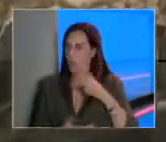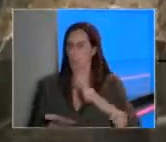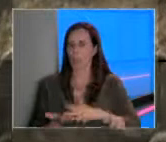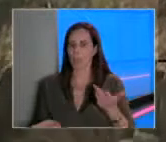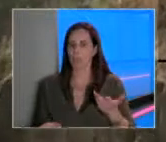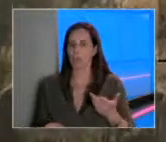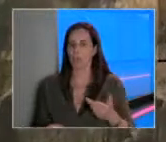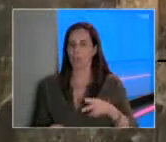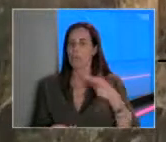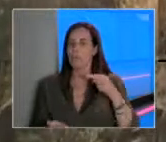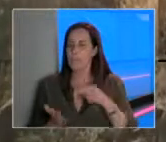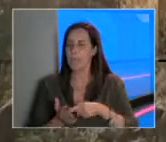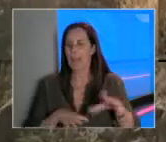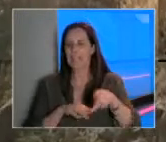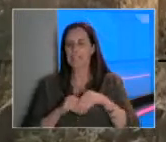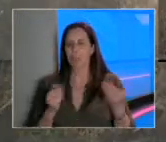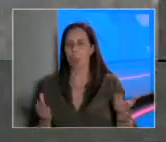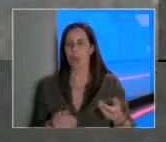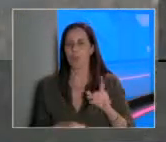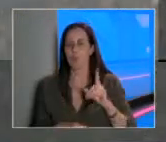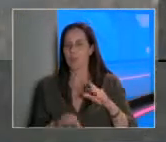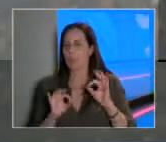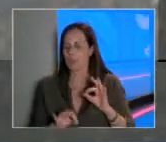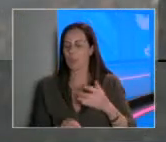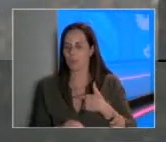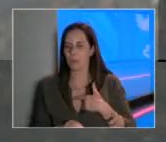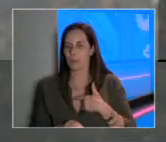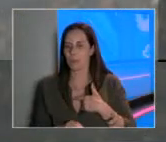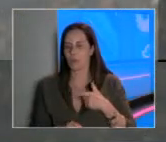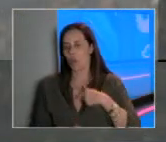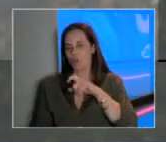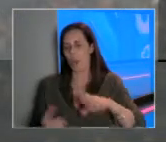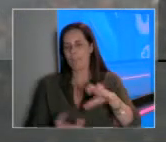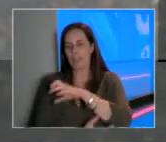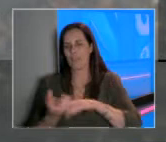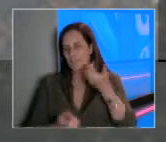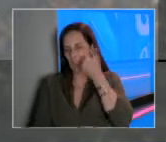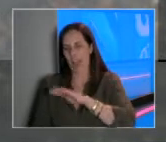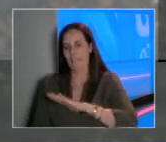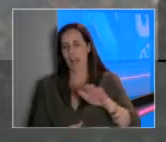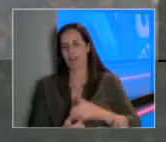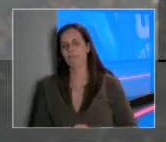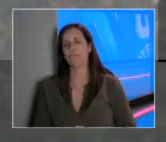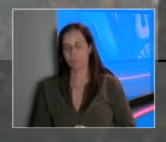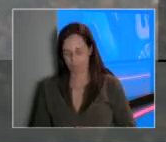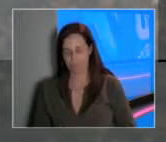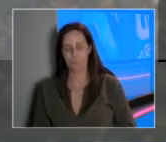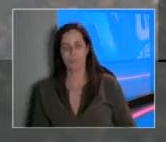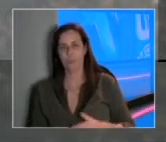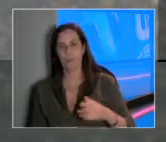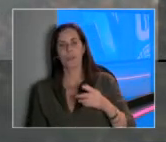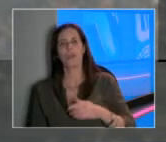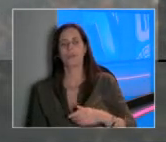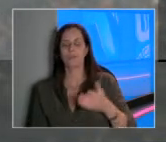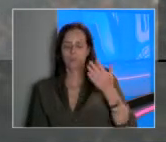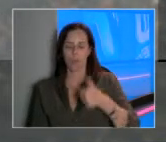הצודקים, אלא היא תהיה בגלל סיפור. בגלל, כן, ואז זה בעצם... אנחנו נואשם באינטיפאדה הזאת, וחבל. הלחץ יהיה גדול. אלוף במילואים עמוס